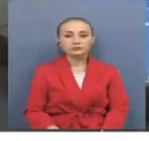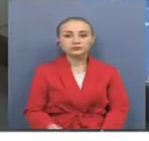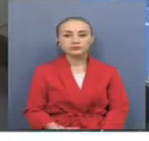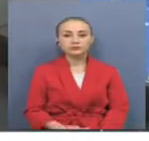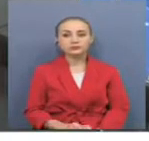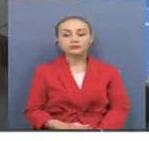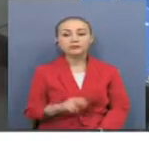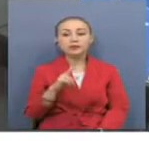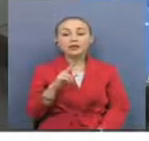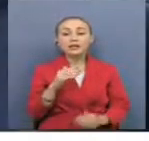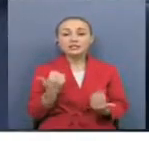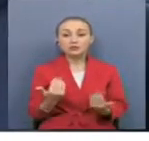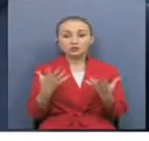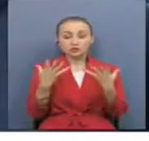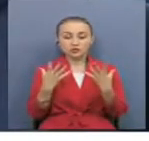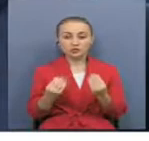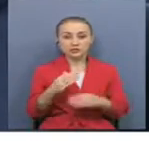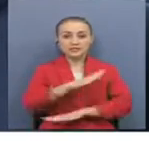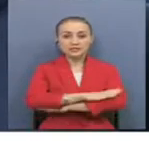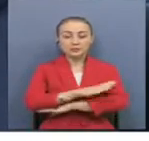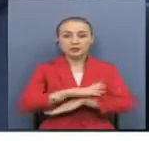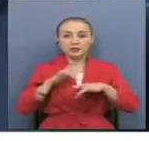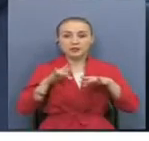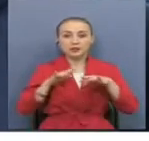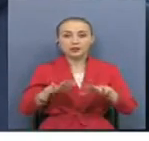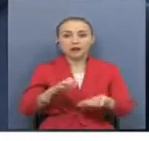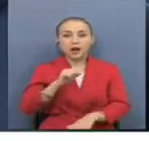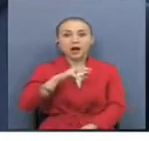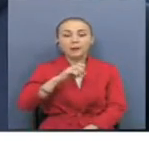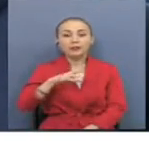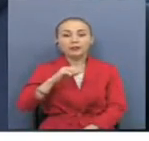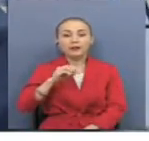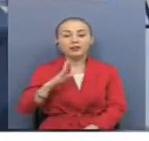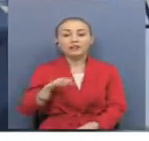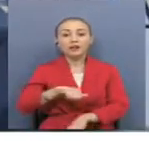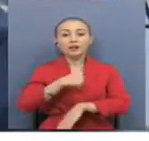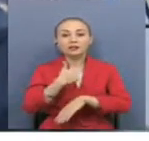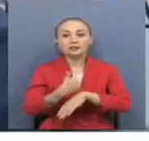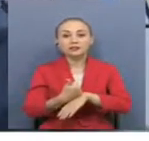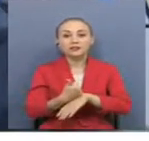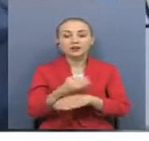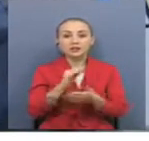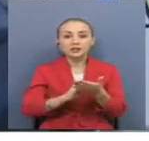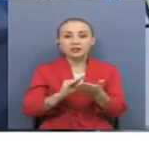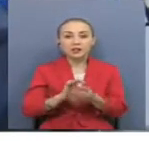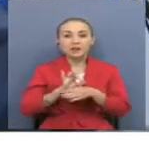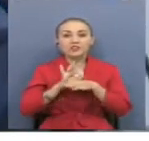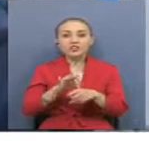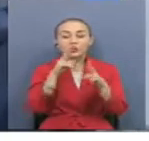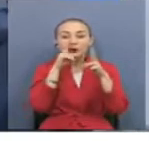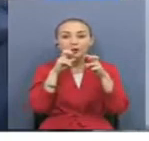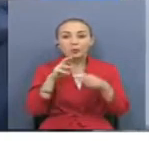Жиында ең әуелі әдеп жөніндегі кеңестің жаңа мүшесі, облыстық сыбайлас жемқорлыққа қарсы күрес департаментінің бастығы Мұрат Ақтанұлы